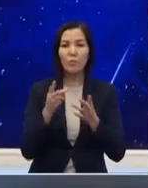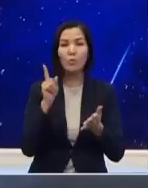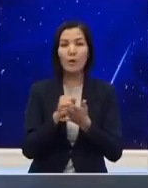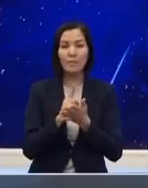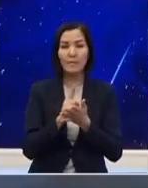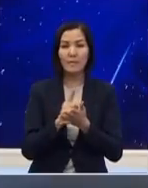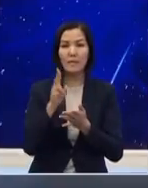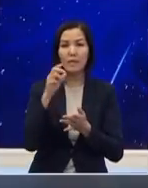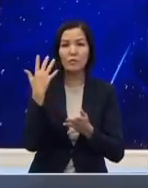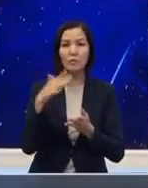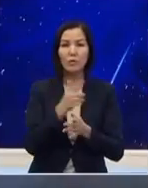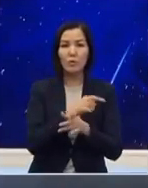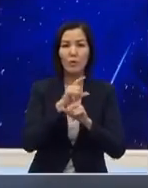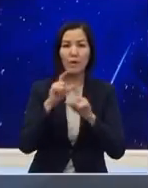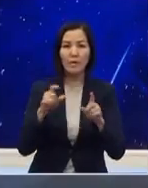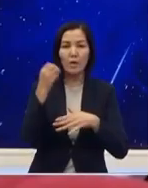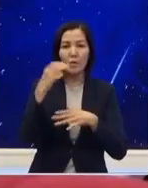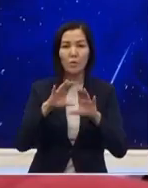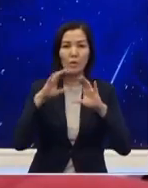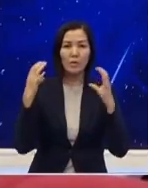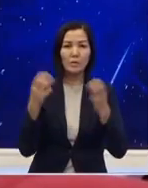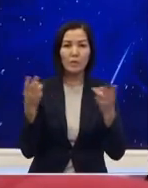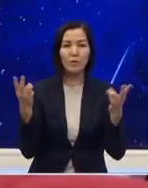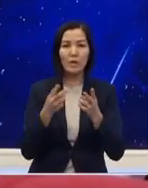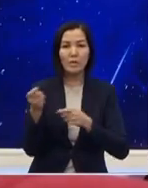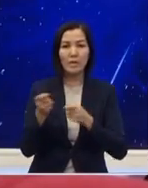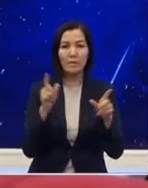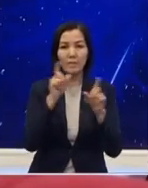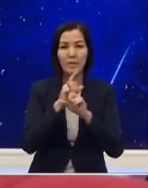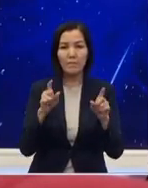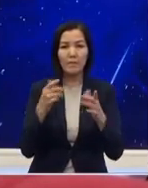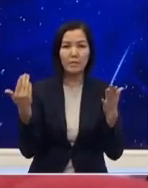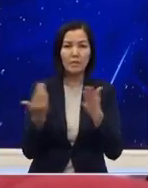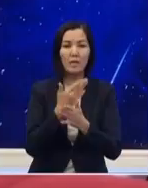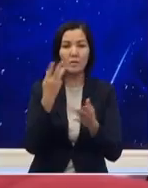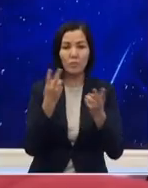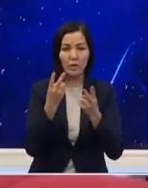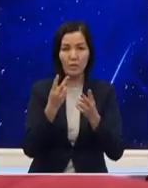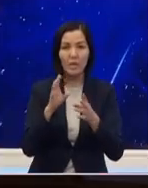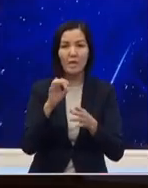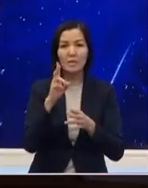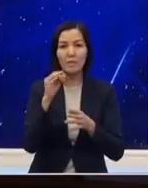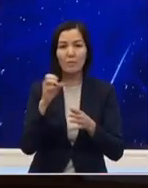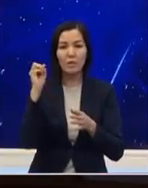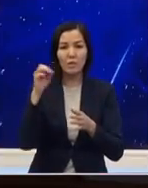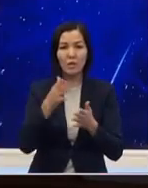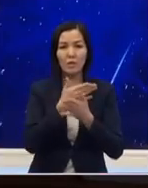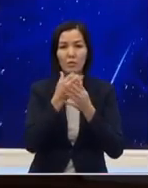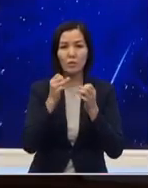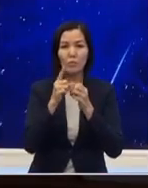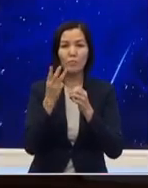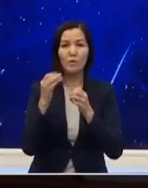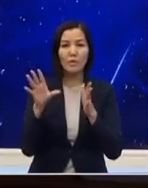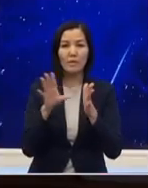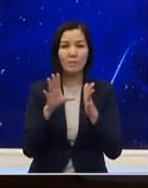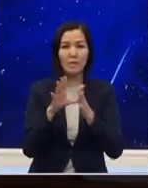Ауданға 250 адамдық емхана мен орталық стадион қажет. Әкімдіктер ғимараттары бар жаңартарлық. Сарыбұлақта жарық жоқ. 11 шақырым